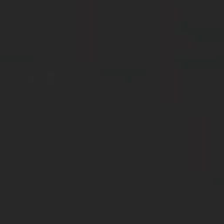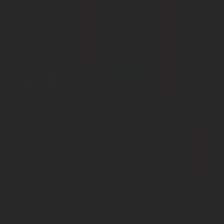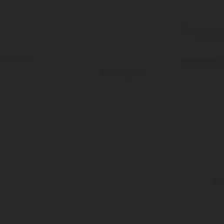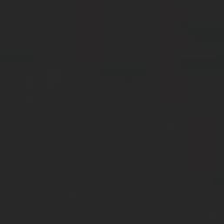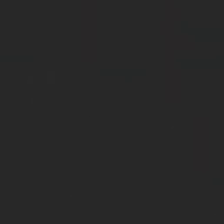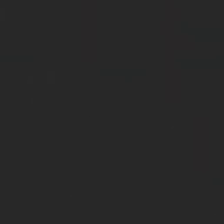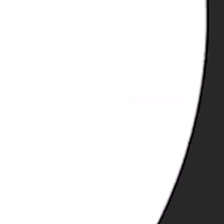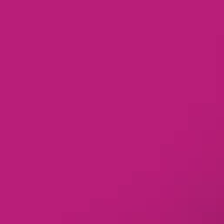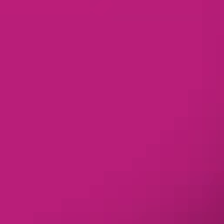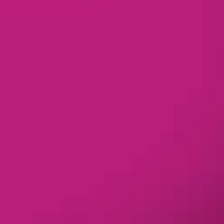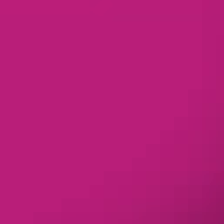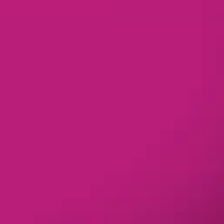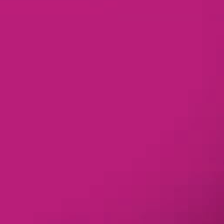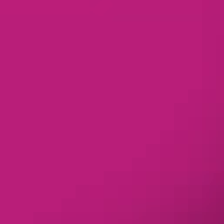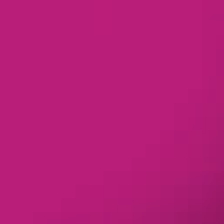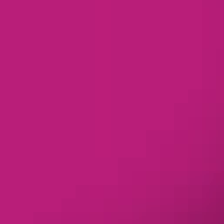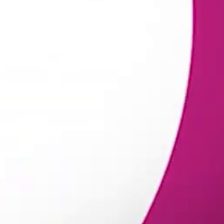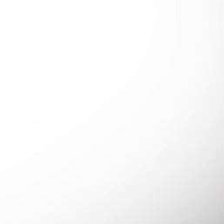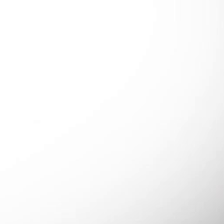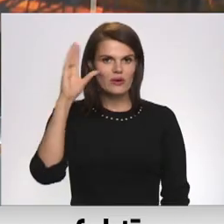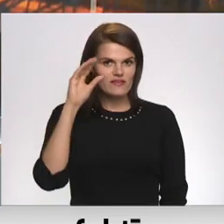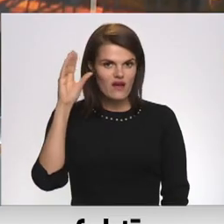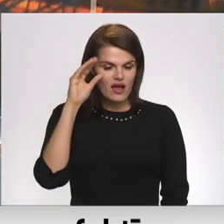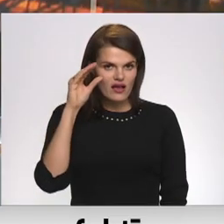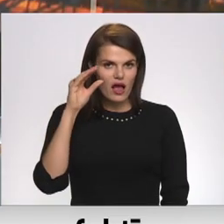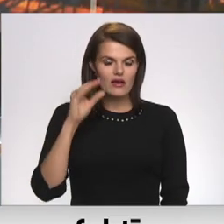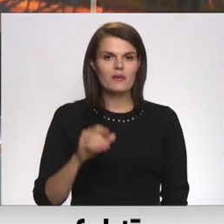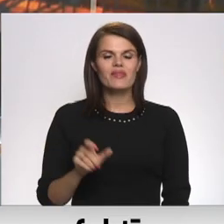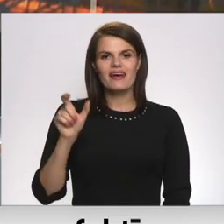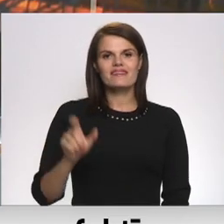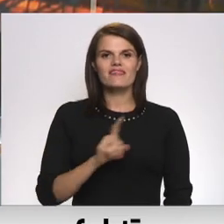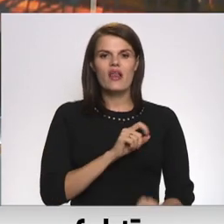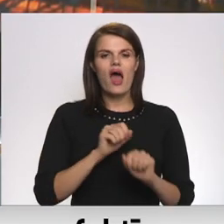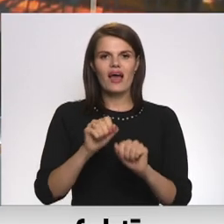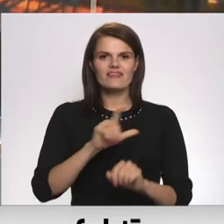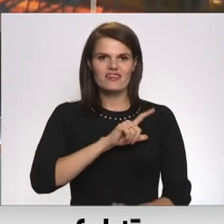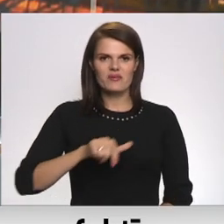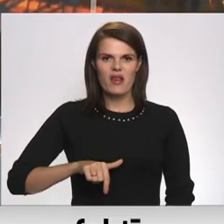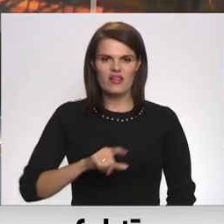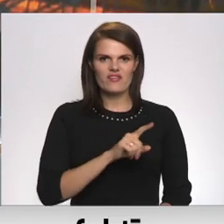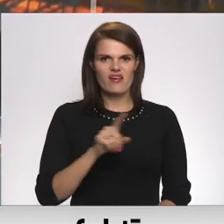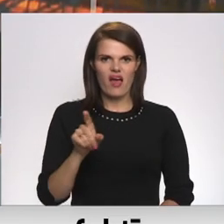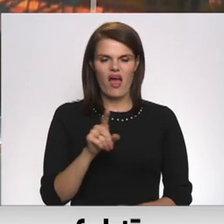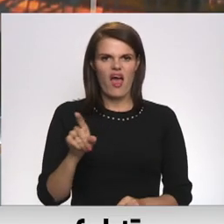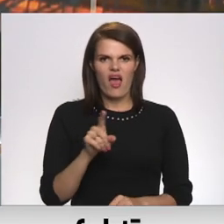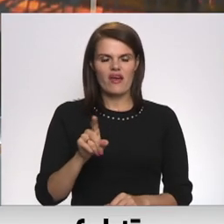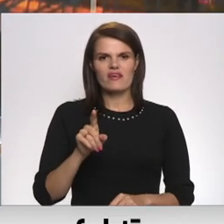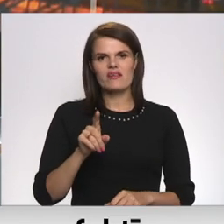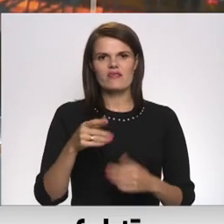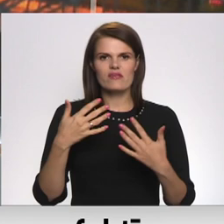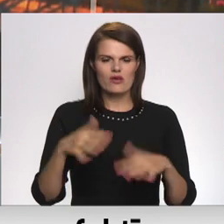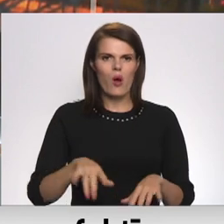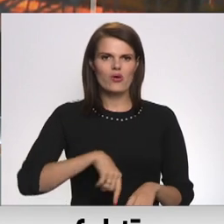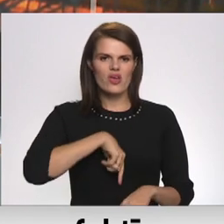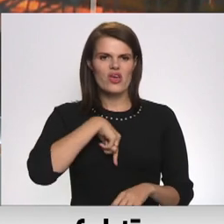Re, viss ēters ir te! Civilā aizsardzība Latvijā ir novārtā atstāta joma, tāpēc plašas revīzijas